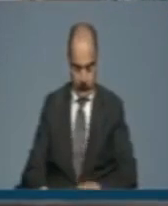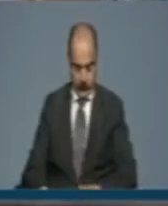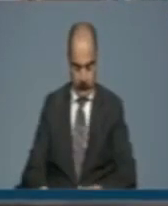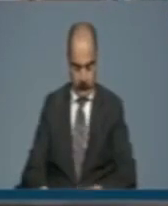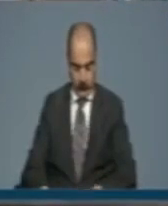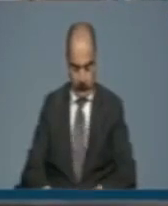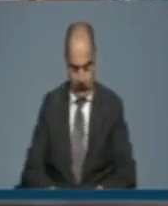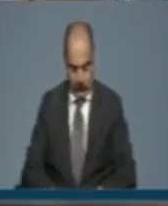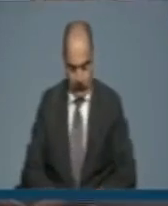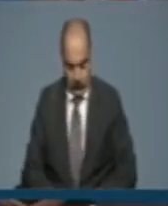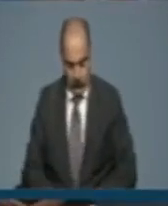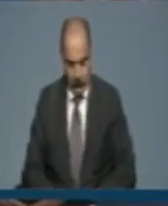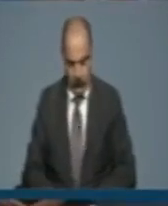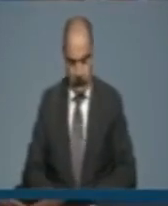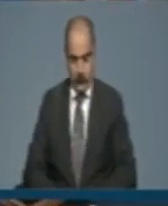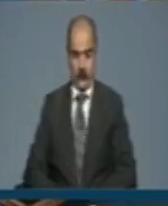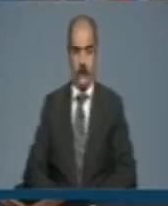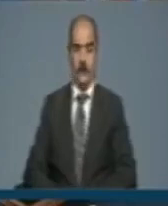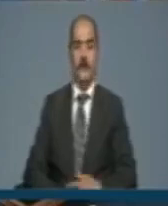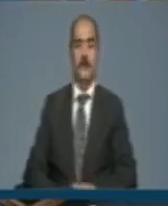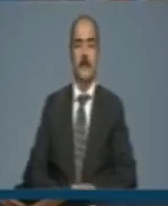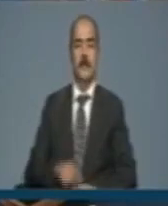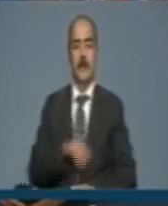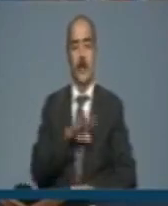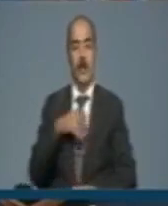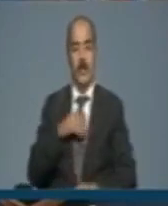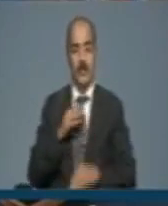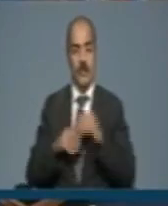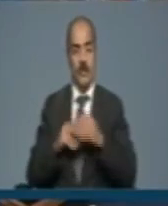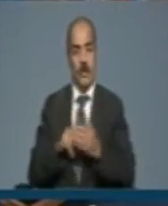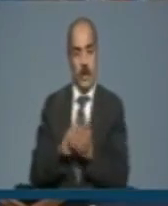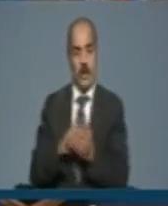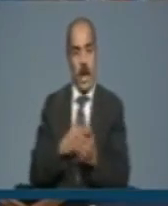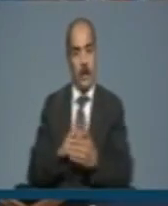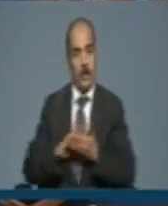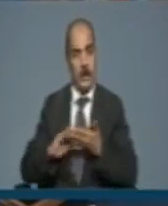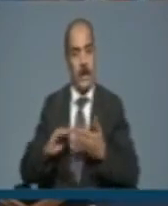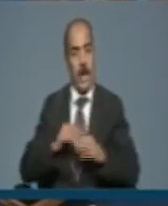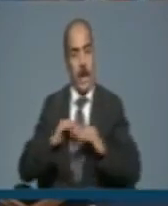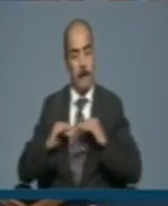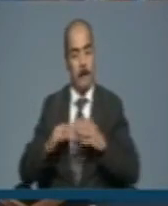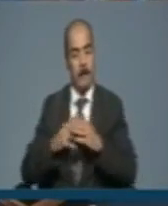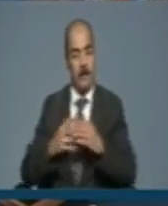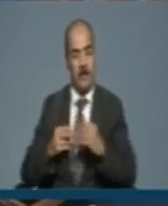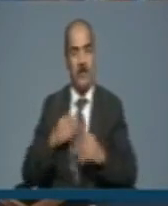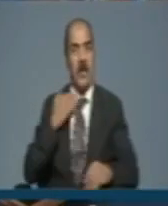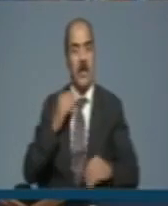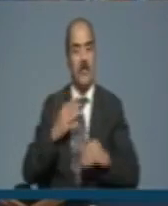نحن نسعى إلى تحقيق الأمن والسلام والكرامة.